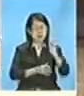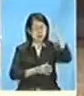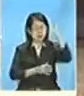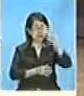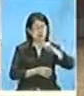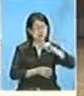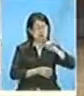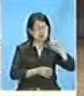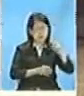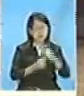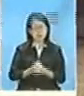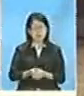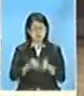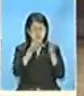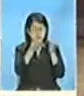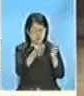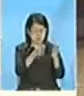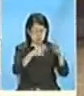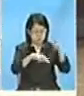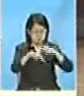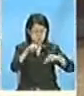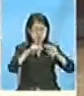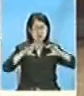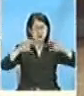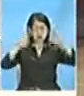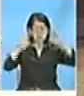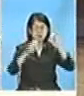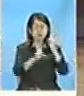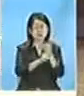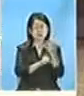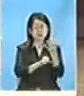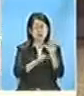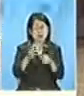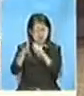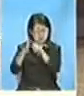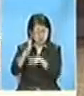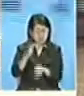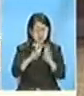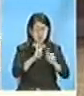เพื่อตรวจสอบการทำงานของรัฐบาลทั้งหมดเ